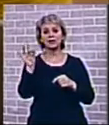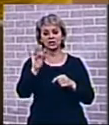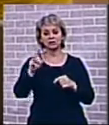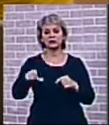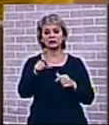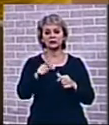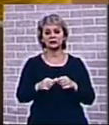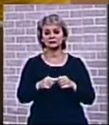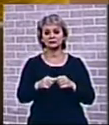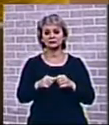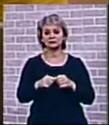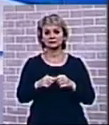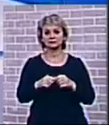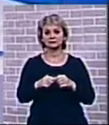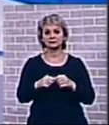24, Ростов-на-Дону.